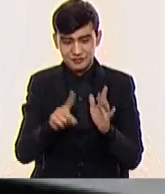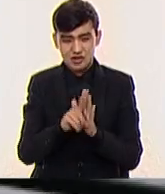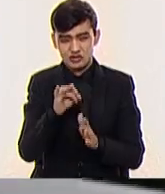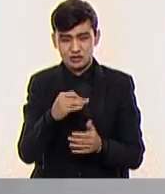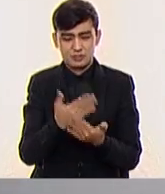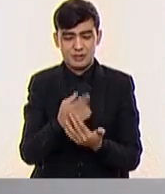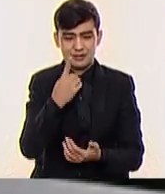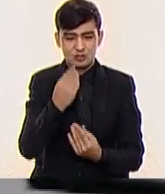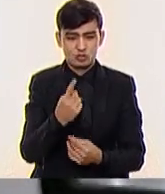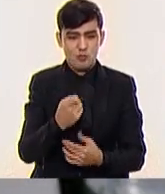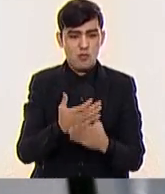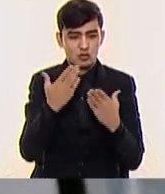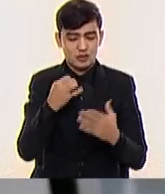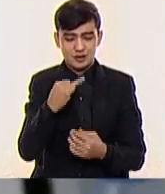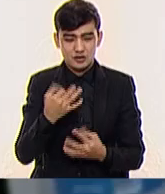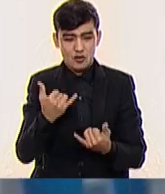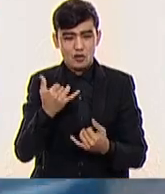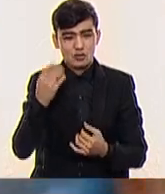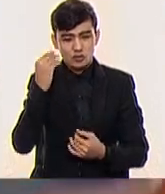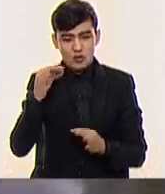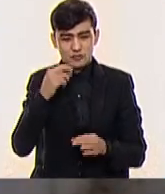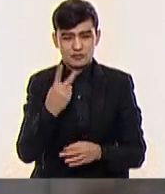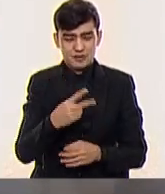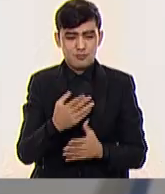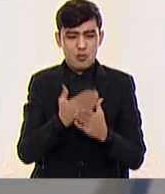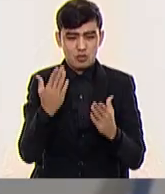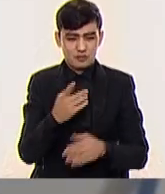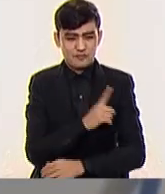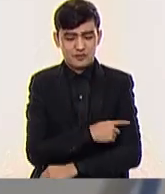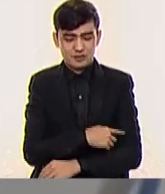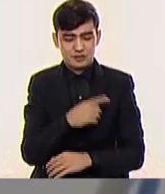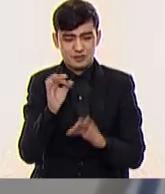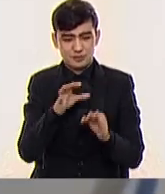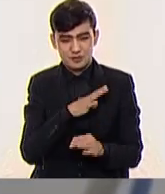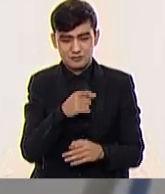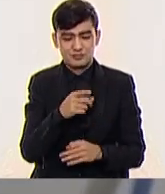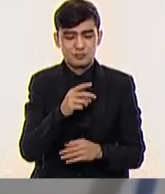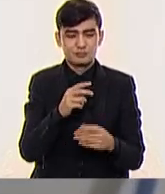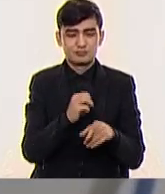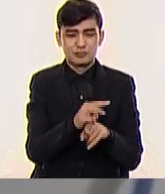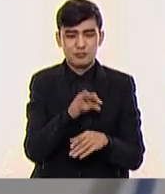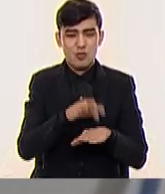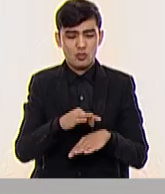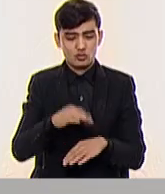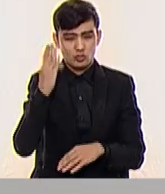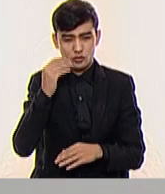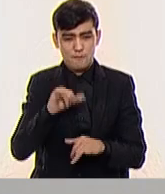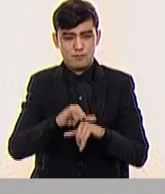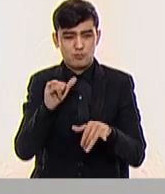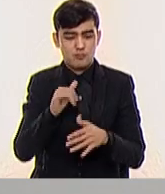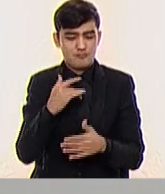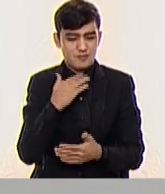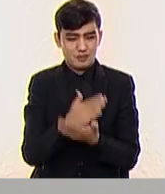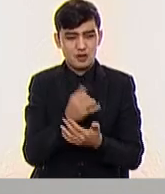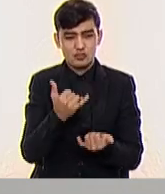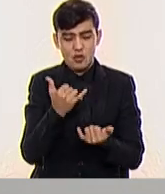шамамен 100-ден асса, бүгінде бұл диагнозды дәрігерлер 20 шақты науқасқа қойып отыр. Есесіне коронавируспен ауыратындардың саны көбейіп кеткен.